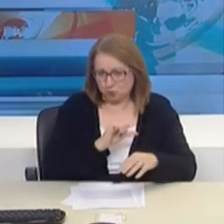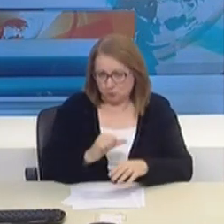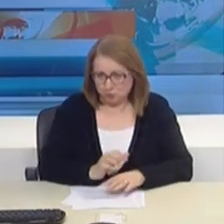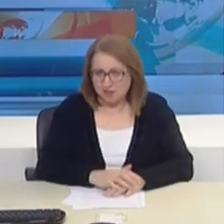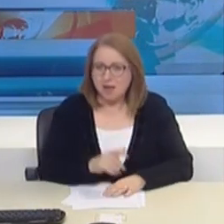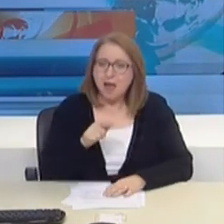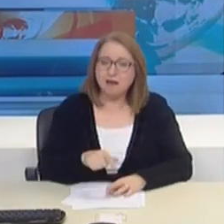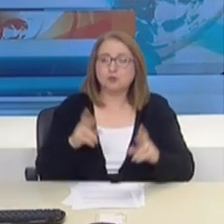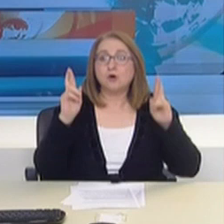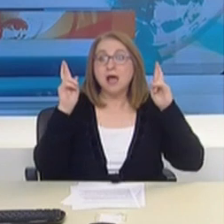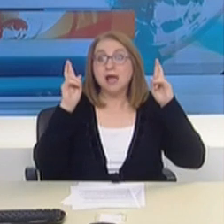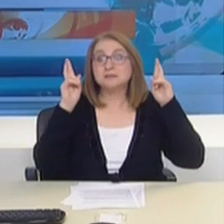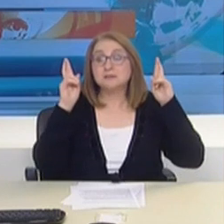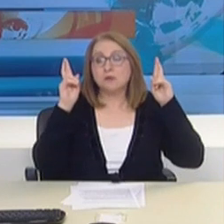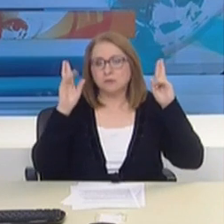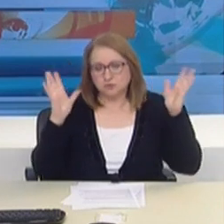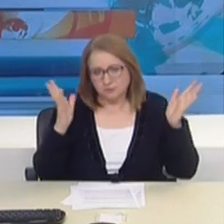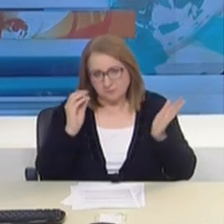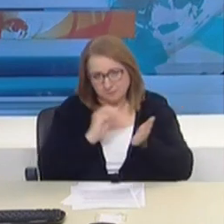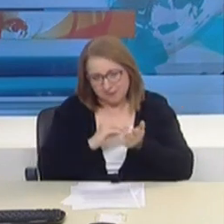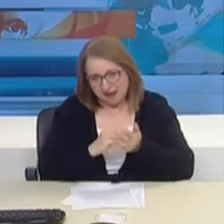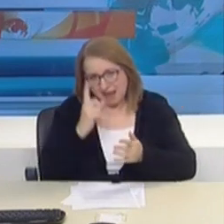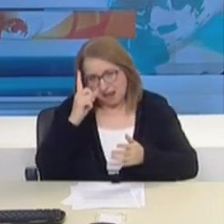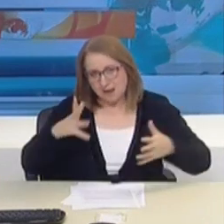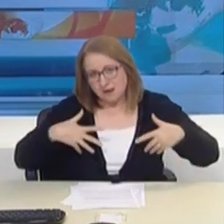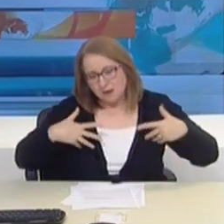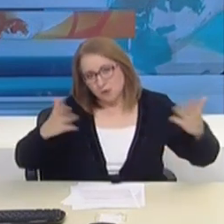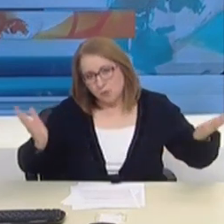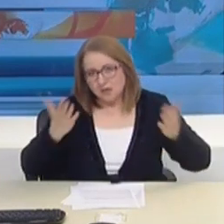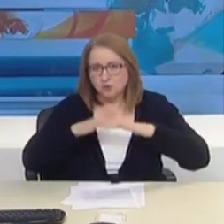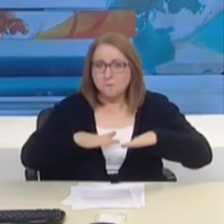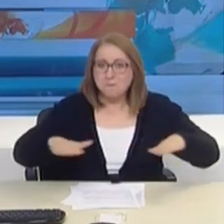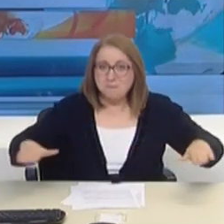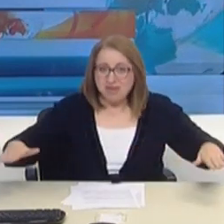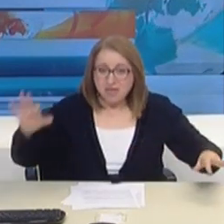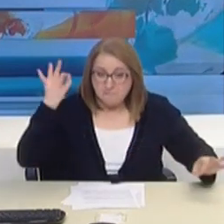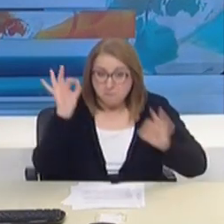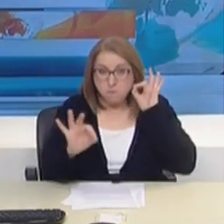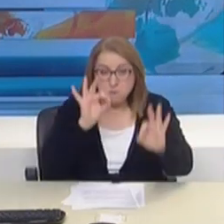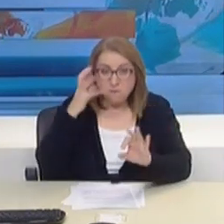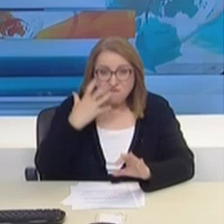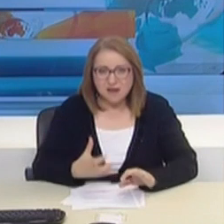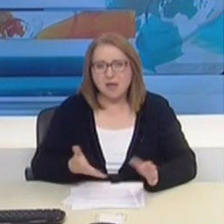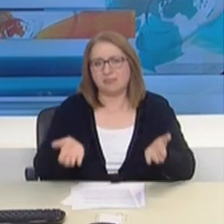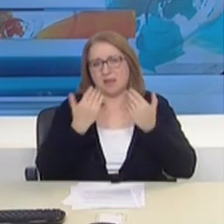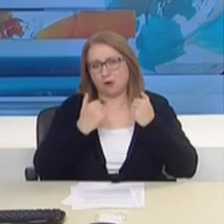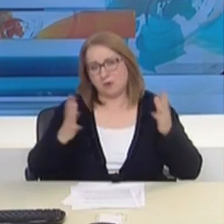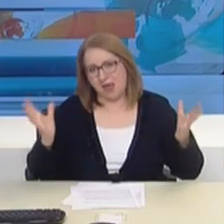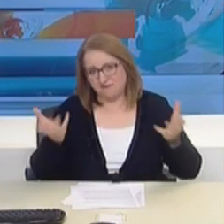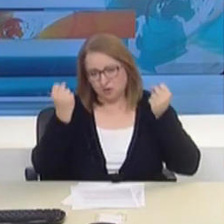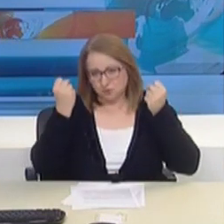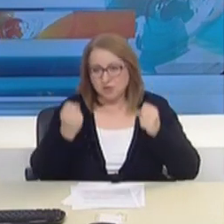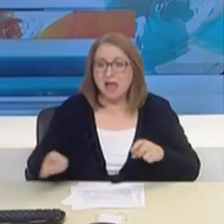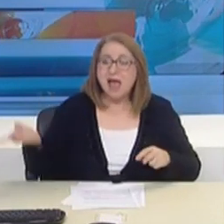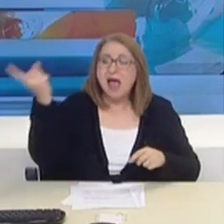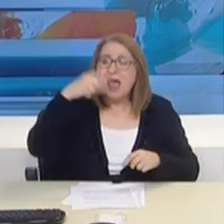το αισιόδοξο μήνυμα αυτής της πανδημίας για άλλη μια φορά, ότι δεν προσβάλλονται σοβαρά τα παιδιά. Όσον αφορά τους βαριά διασωληνωμένους, τους σοβαρά αρρώστους,